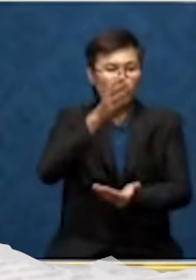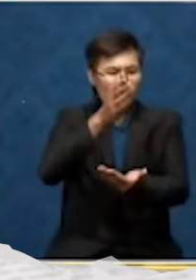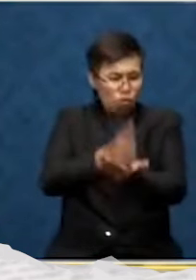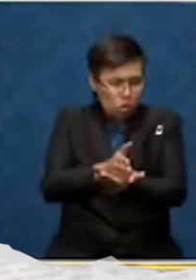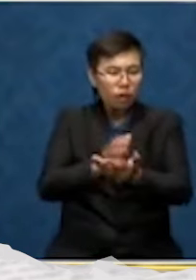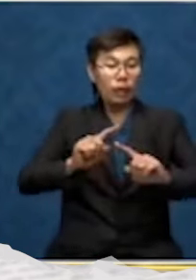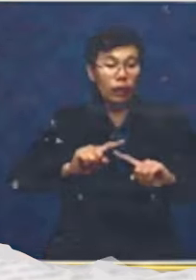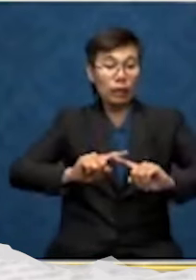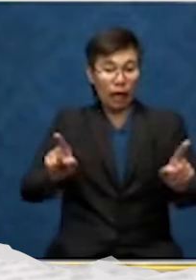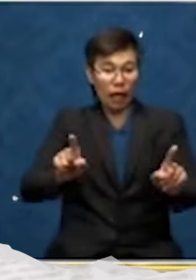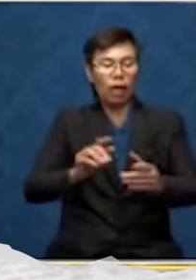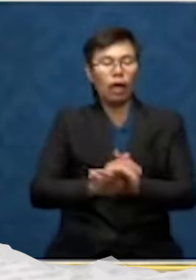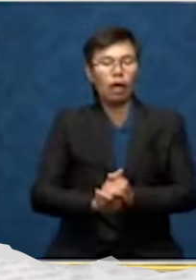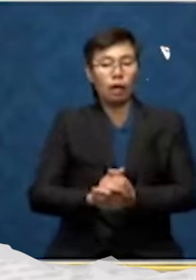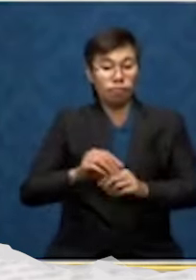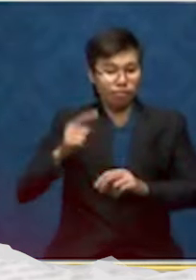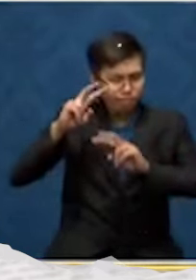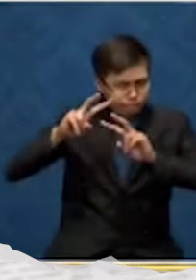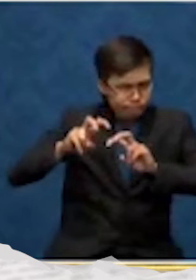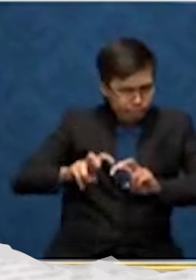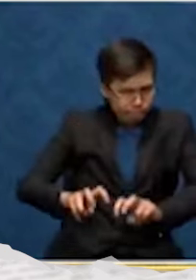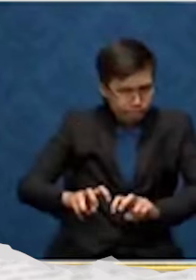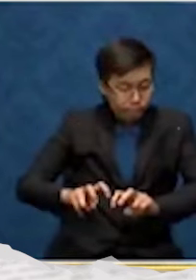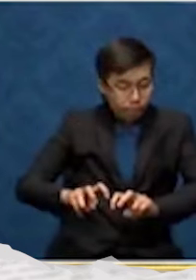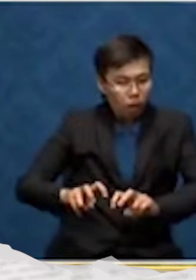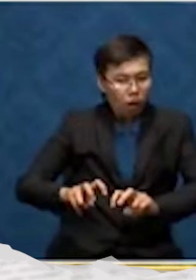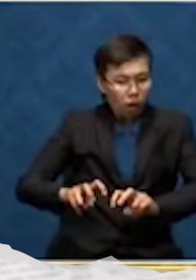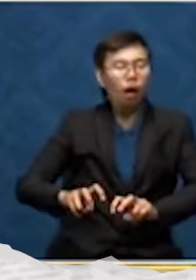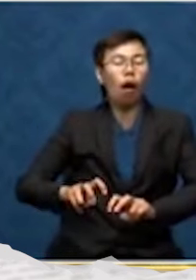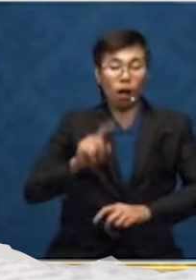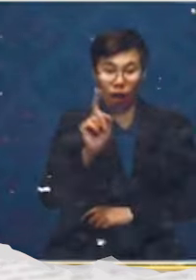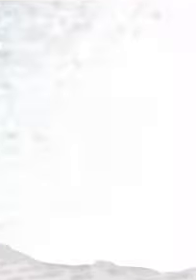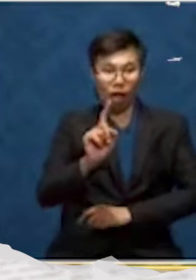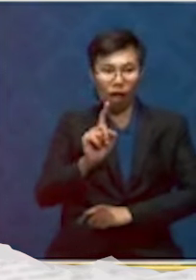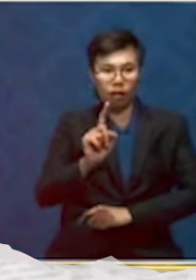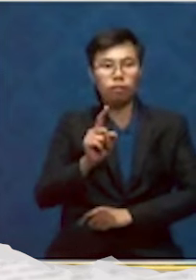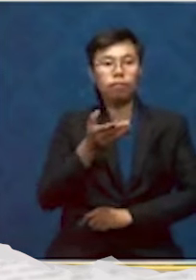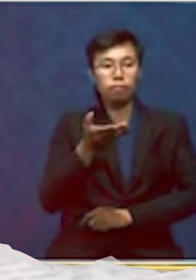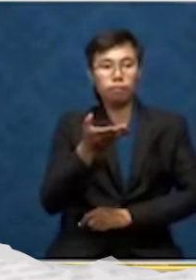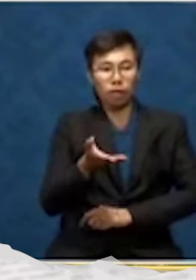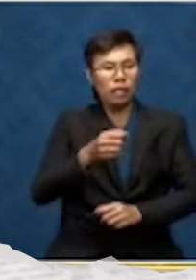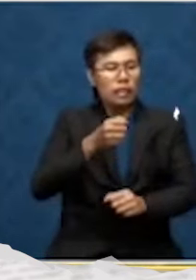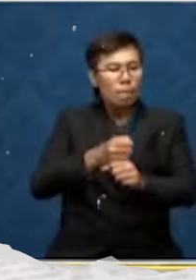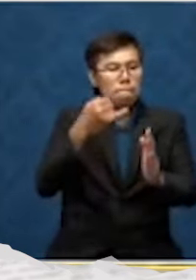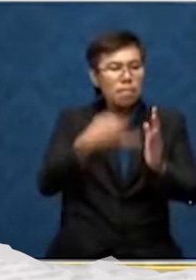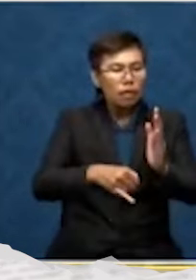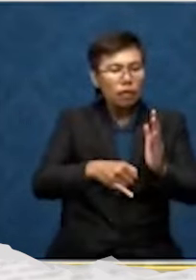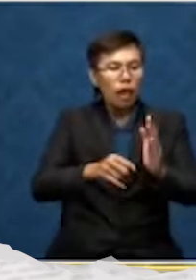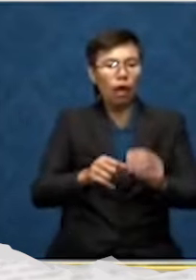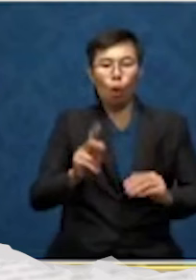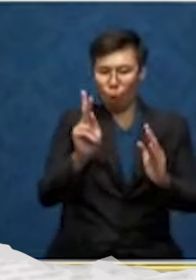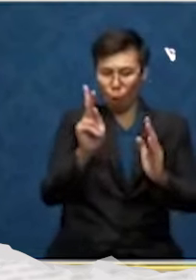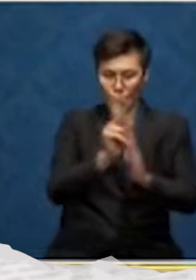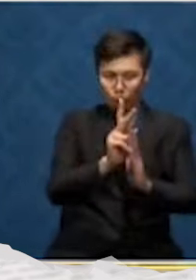ต่ยังไม่ได้มีการวินิจฉัยแต่อย่างใดว่าคุณพิธานั้นเป็นผู้กระทำผิดมีคุณสมบัติหรือลักษ